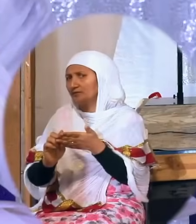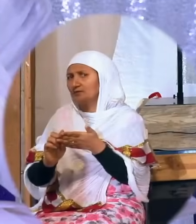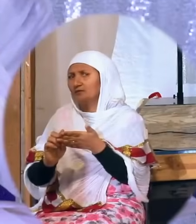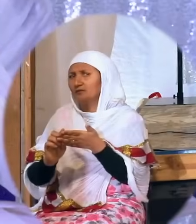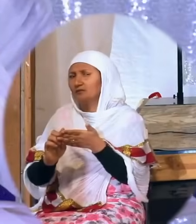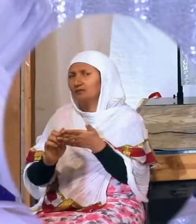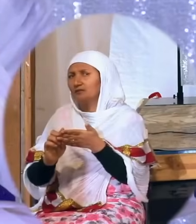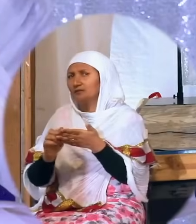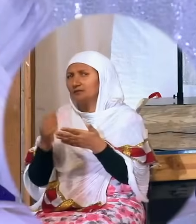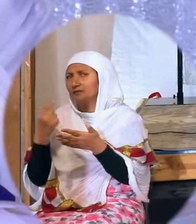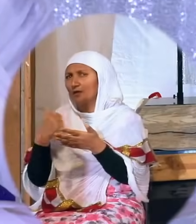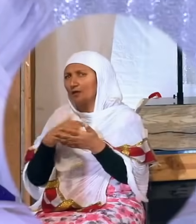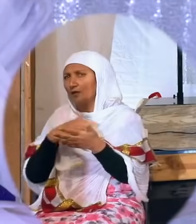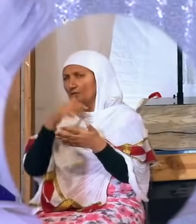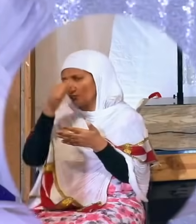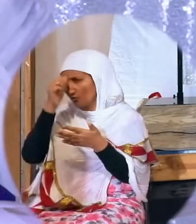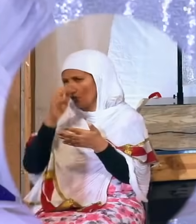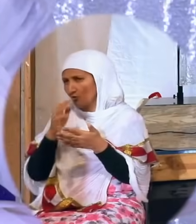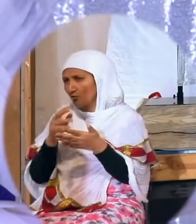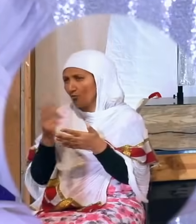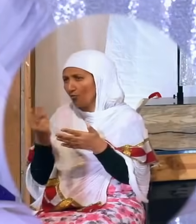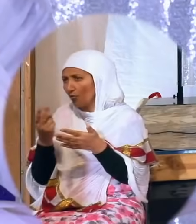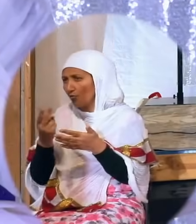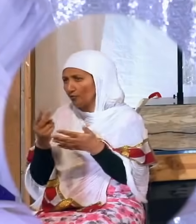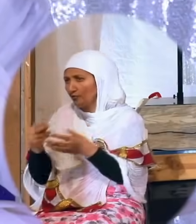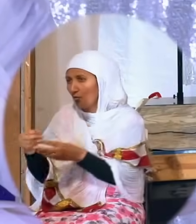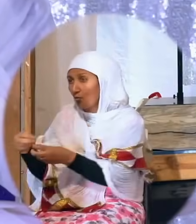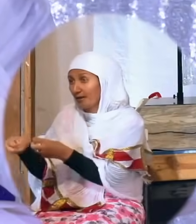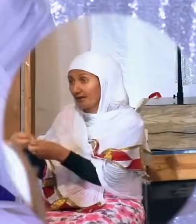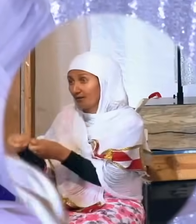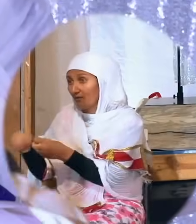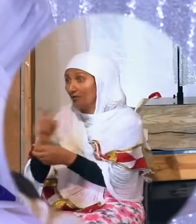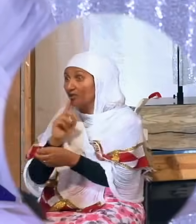እኛ ሰዎች በሁለት ወገን ነው የሚያዩት